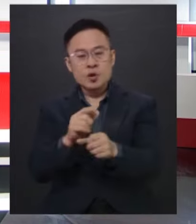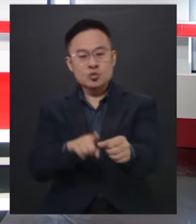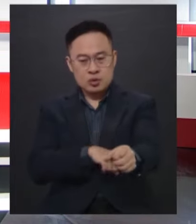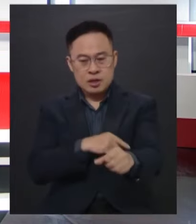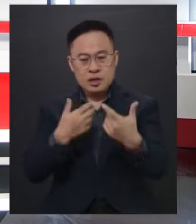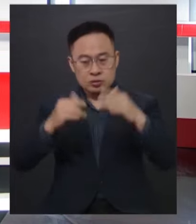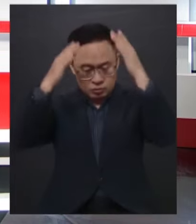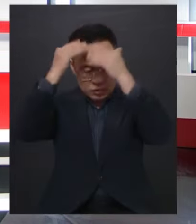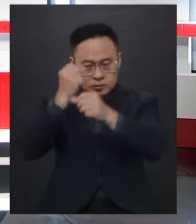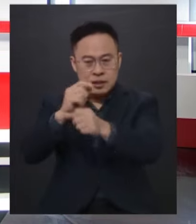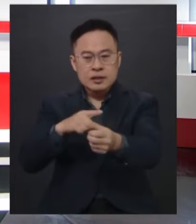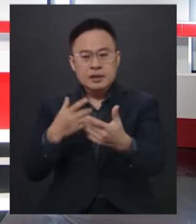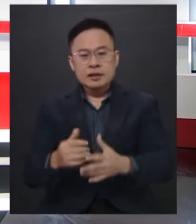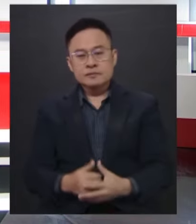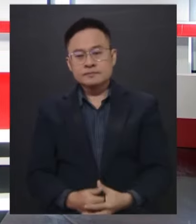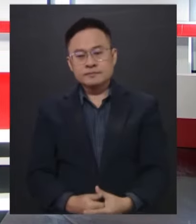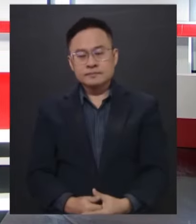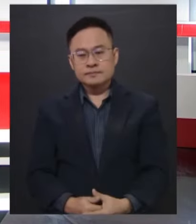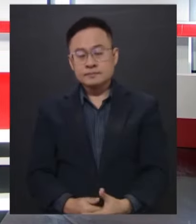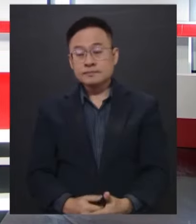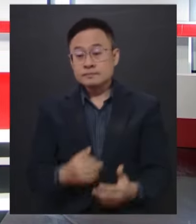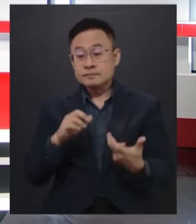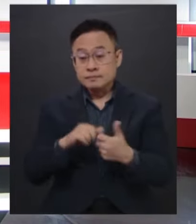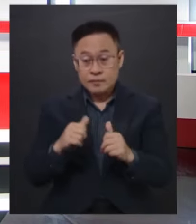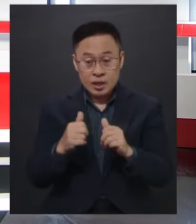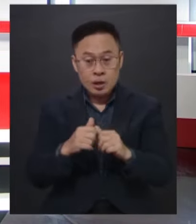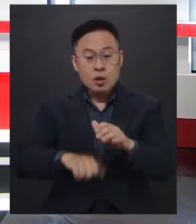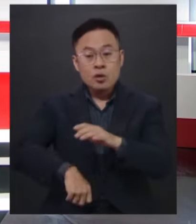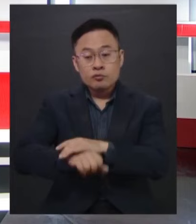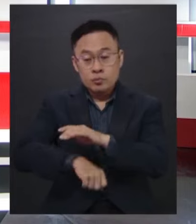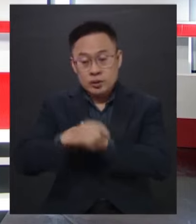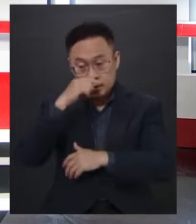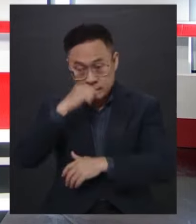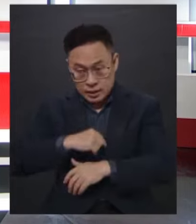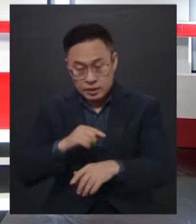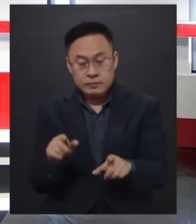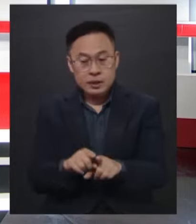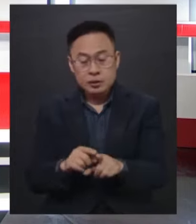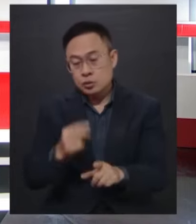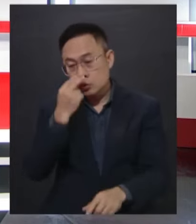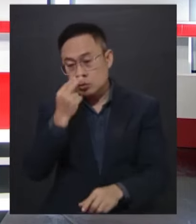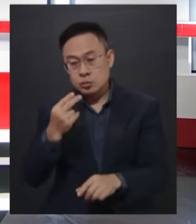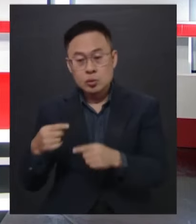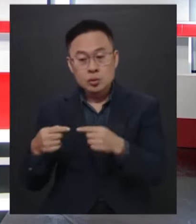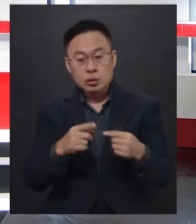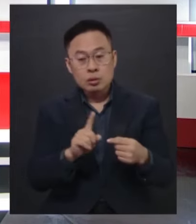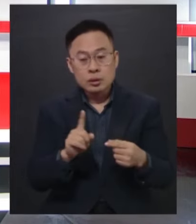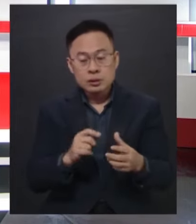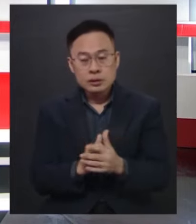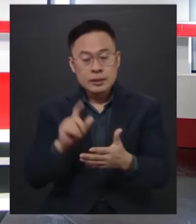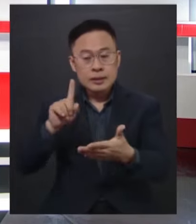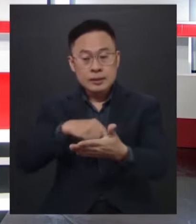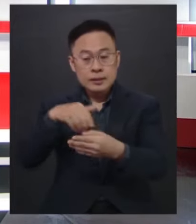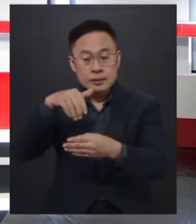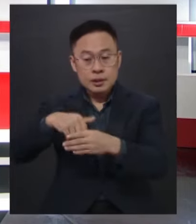แต่ว่าถ้าพูดถึงเรื่องสถานการณ์ของฟุตบอลไทยอีกหนึ่งประเด็นหลักที่เราจะต้องตามกันต่อเพราะว่าการเลือก